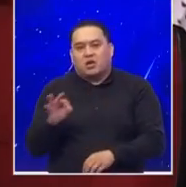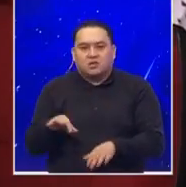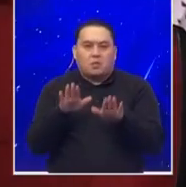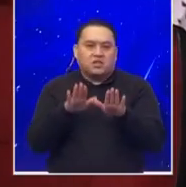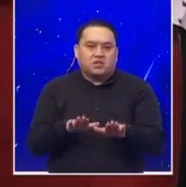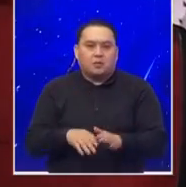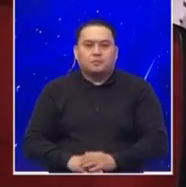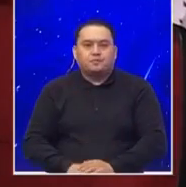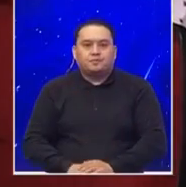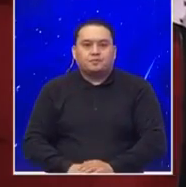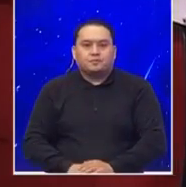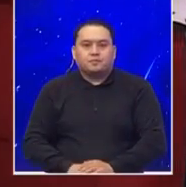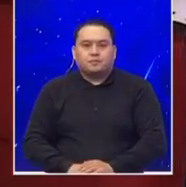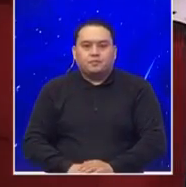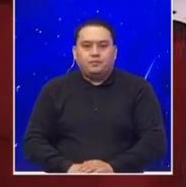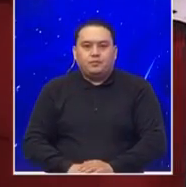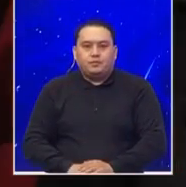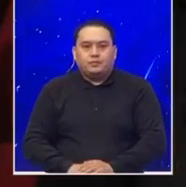мест.